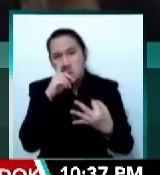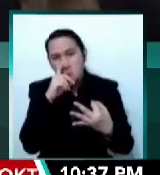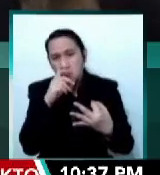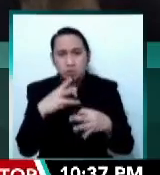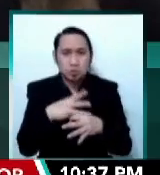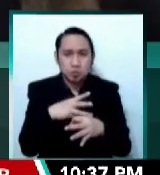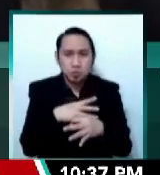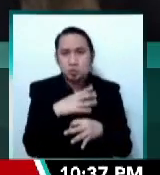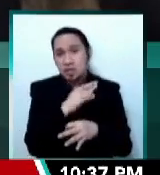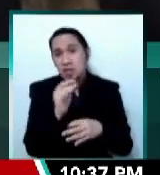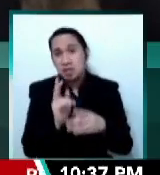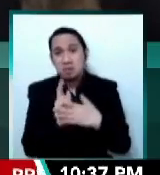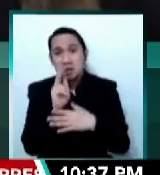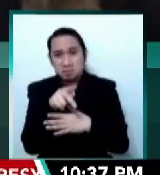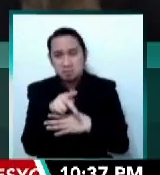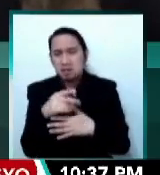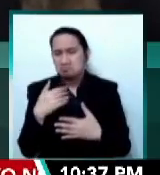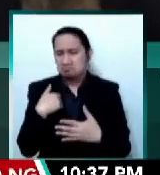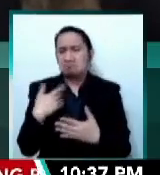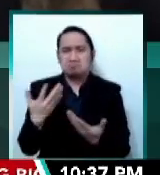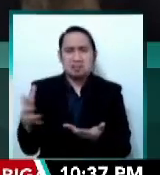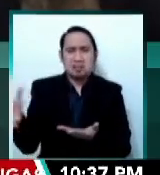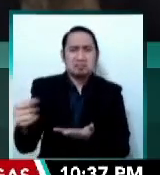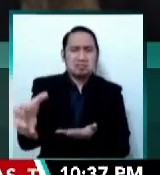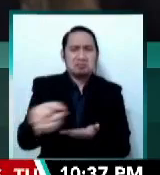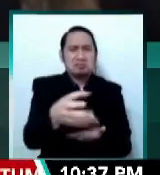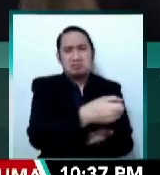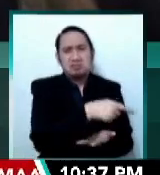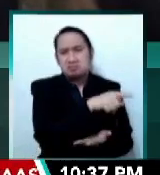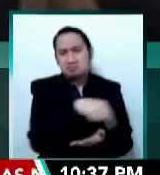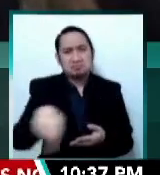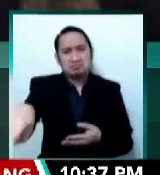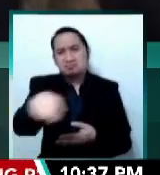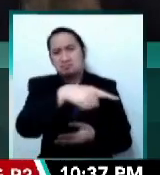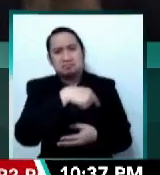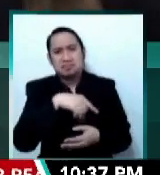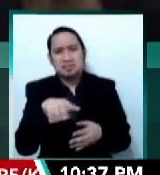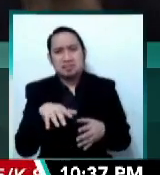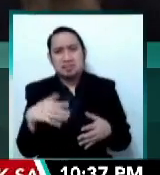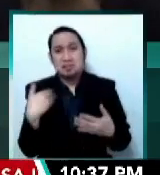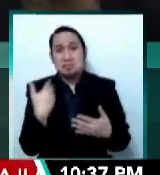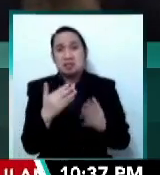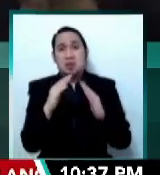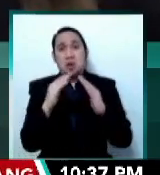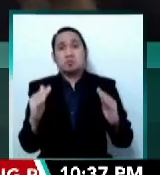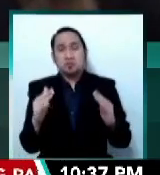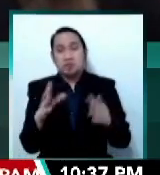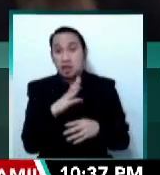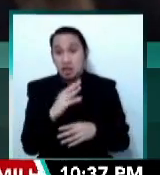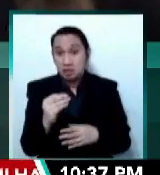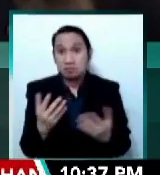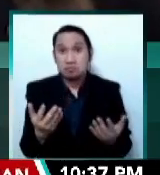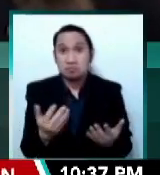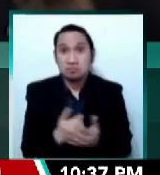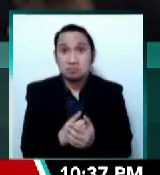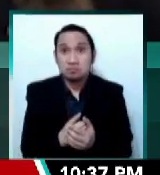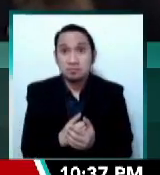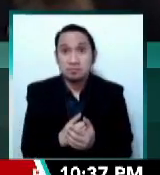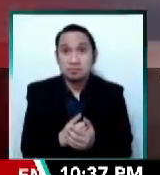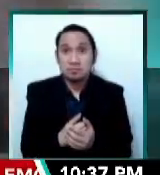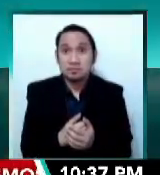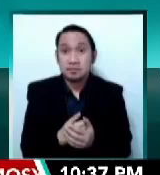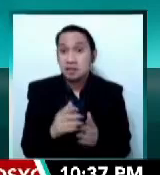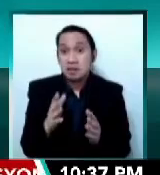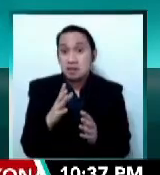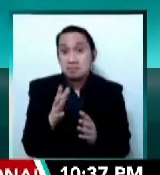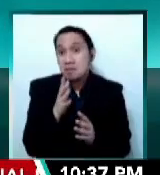plants, I just got it from our backyard, and my mom's collection of